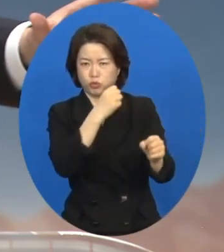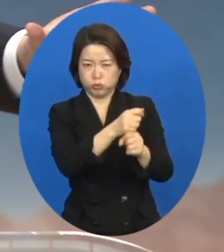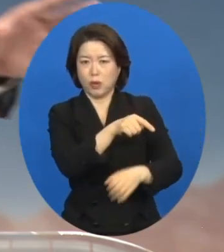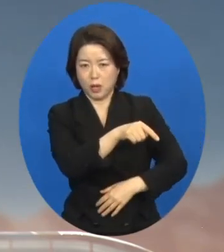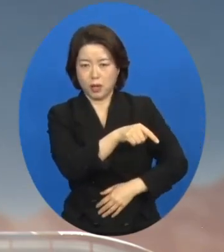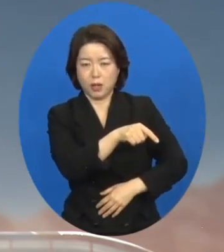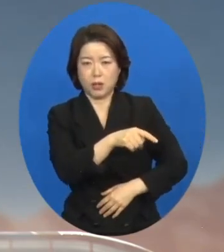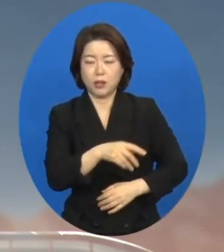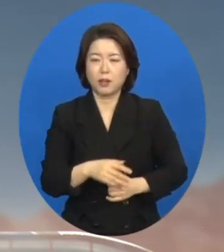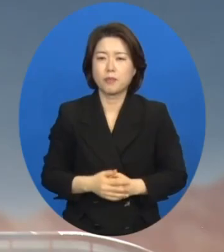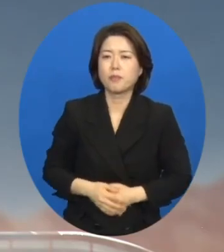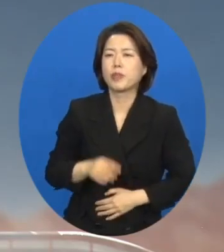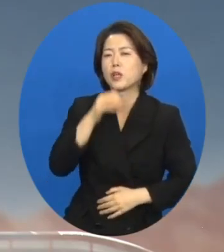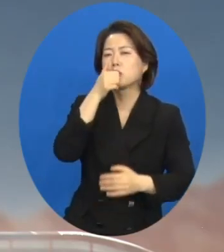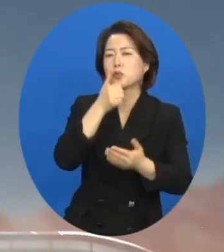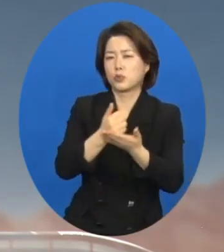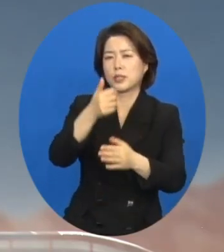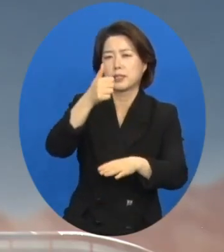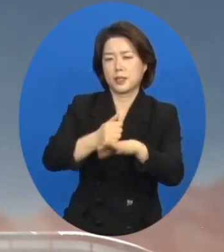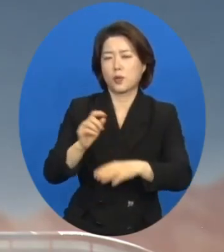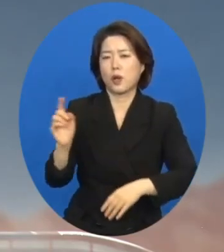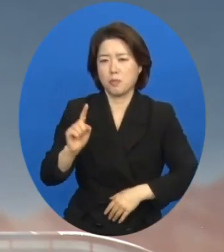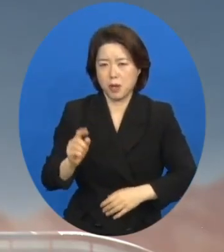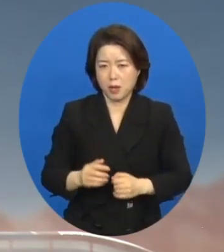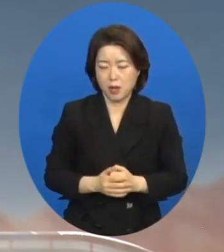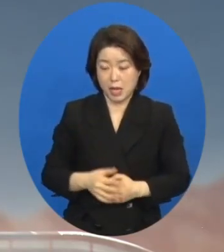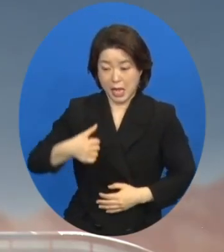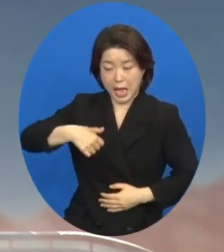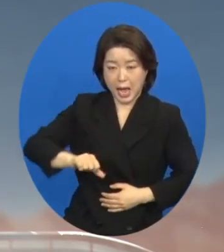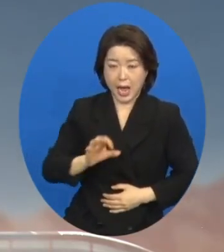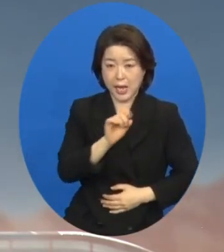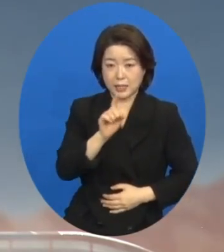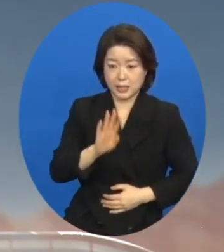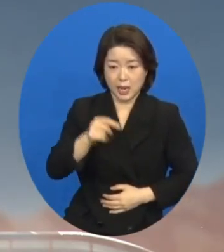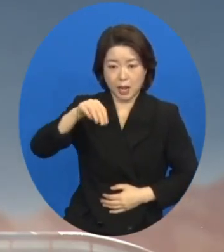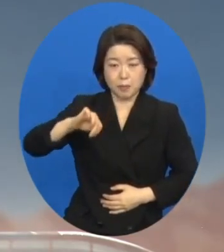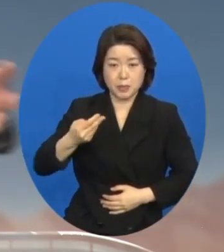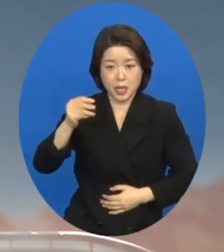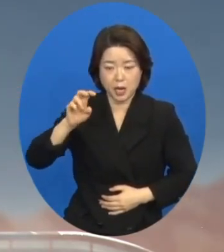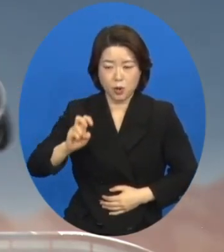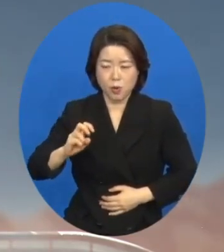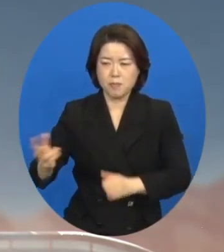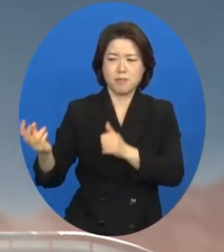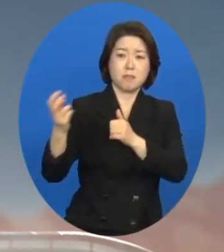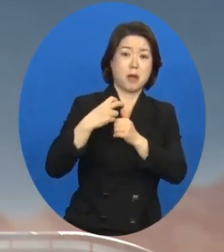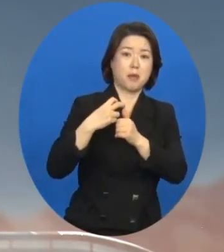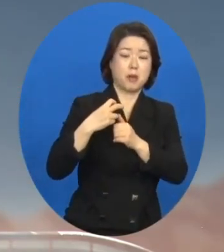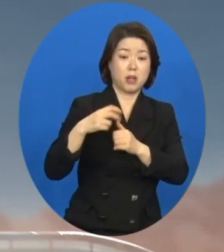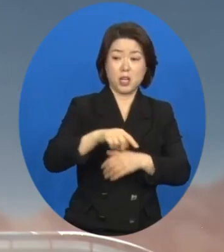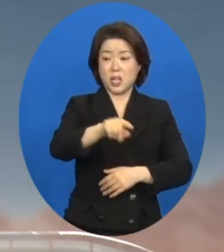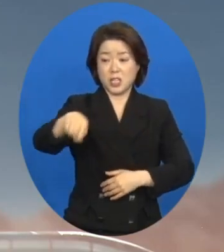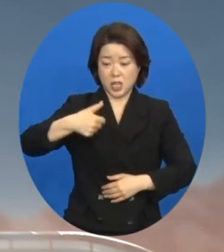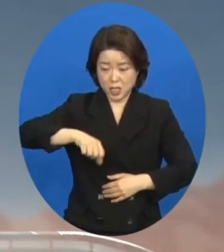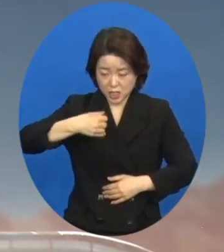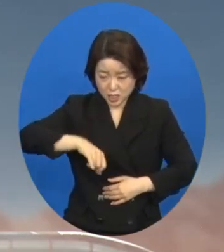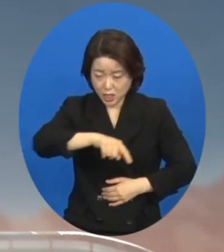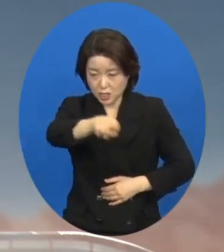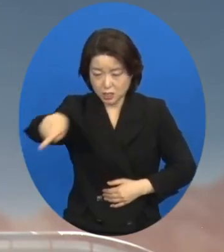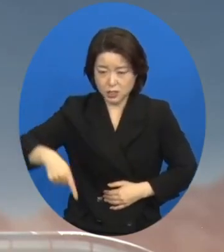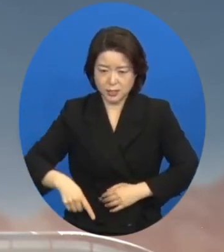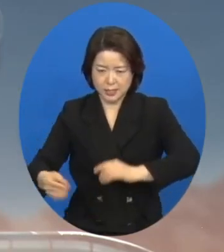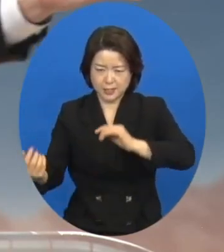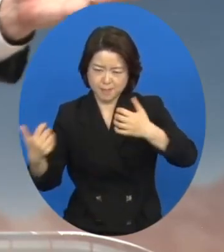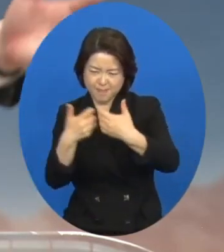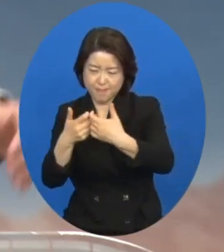그 결과가 뭐예요? 아들 압살롬의 반역, 자녀들끼리 칼 부림,